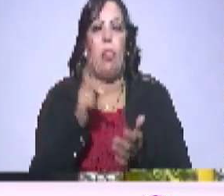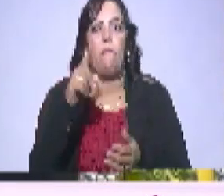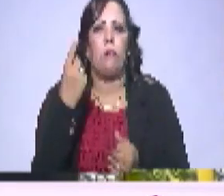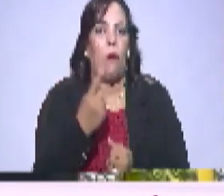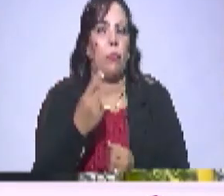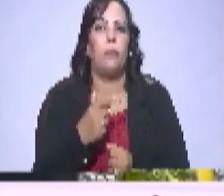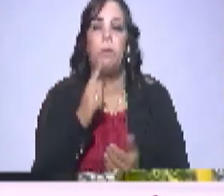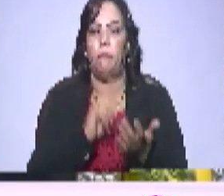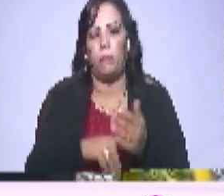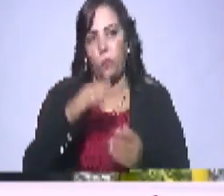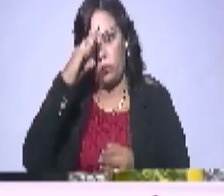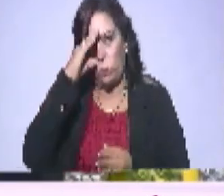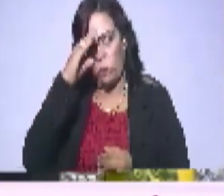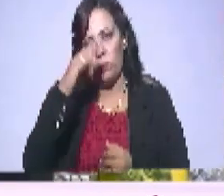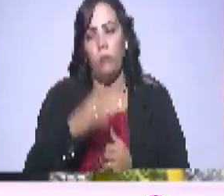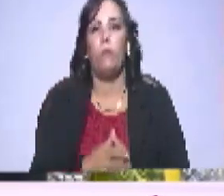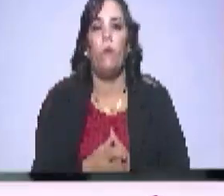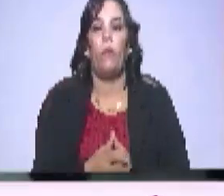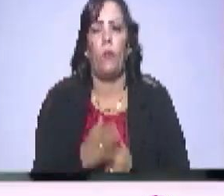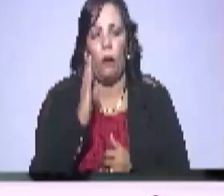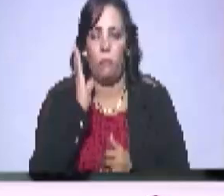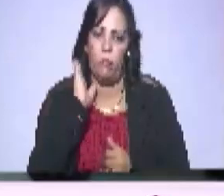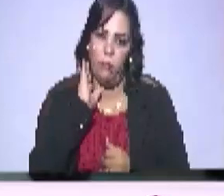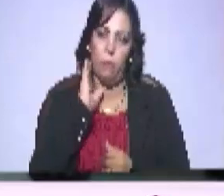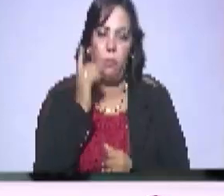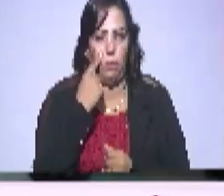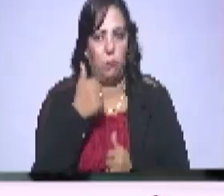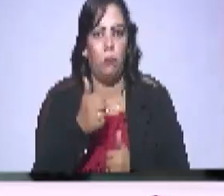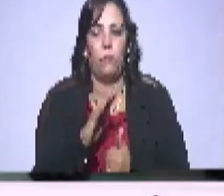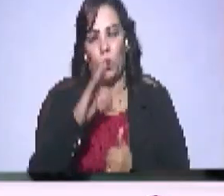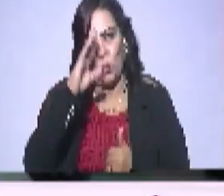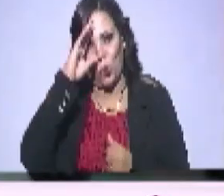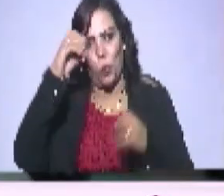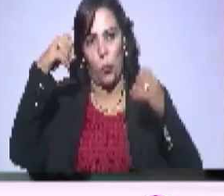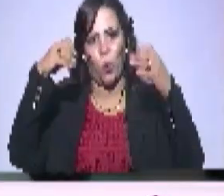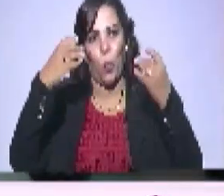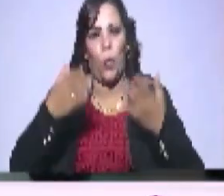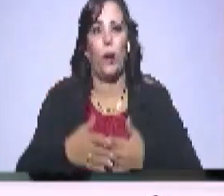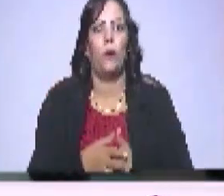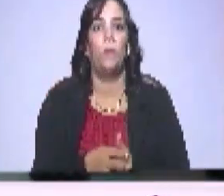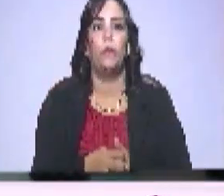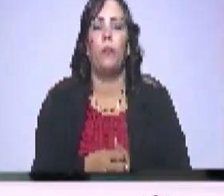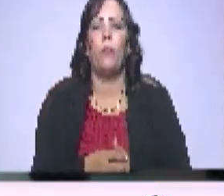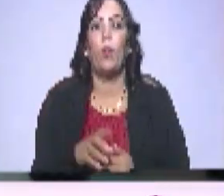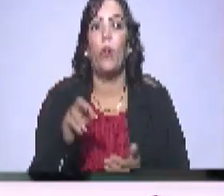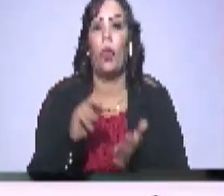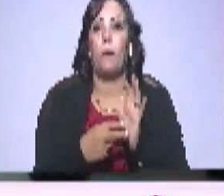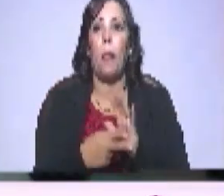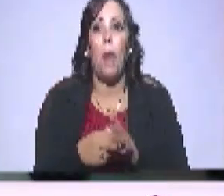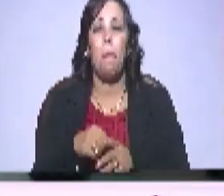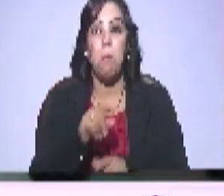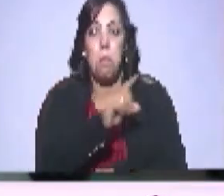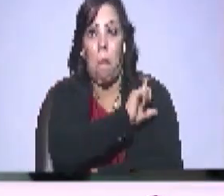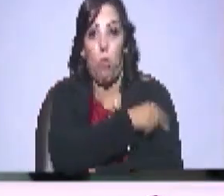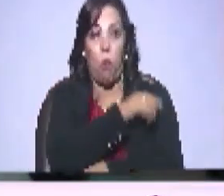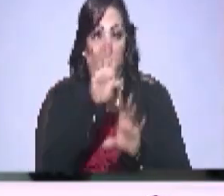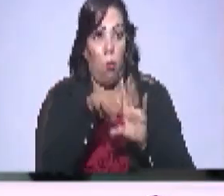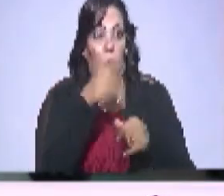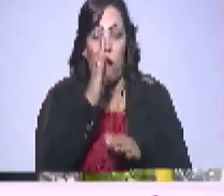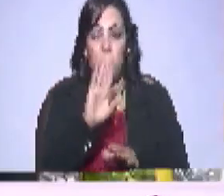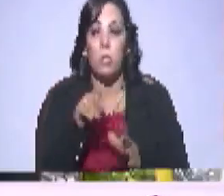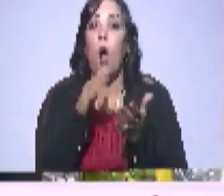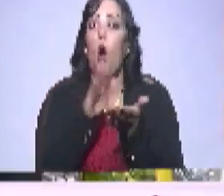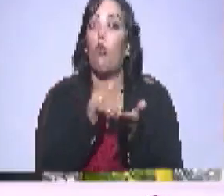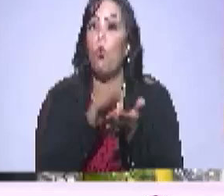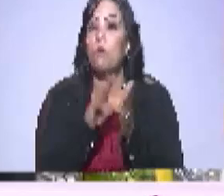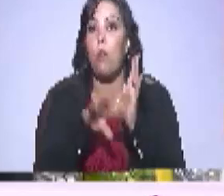تمام، شكرا. تحت امرك، تحت امرك. نورتينا يا استاذه سامي. احنا كده البطاطس خلاص، احنا كده الرز